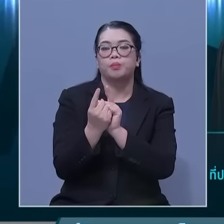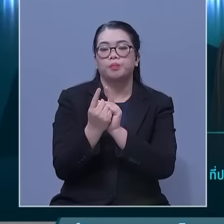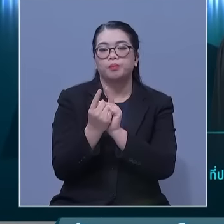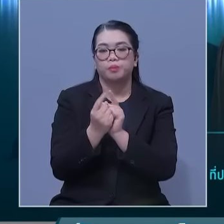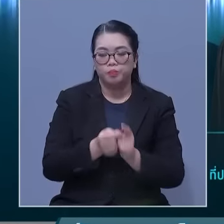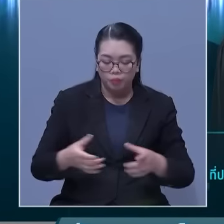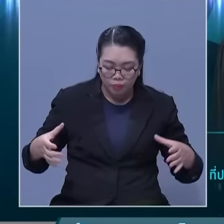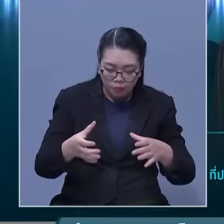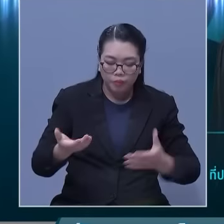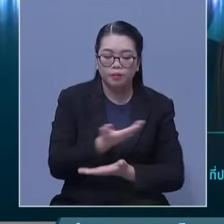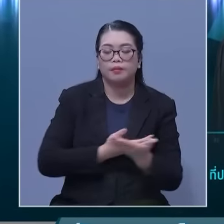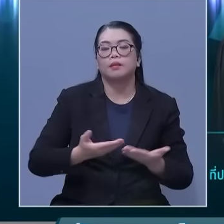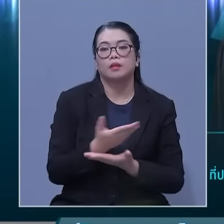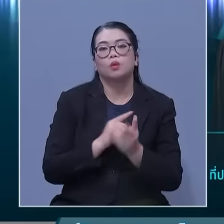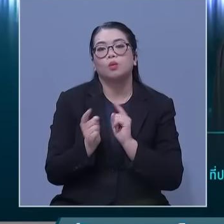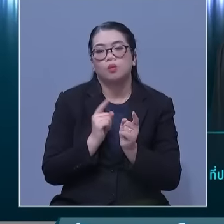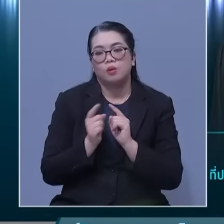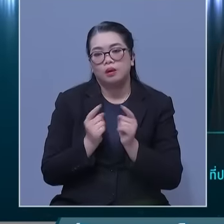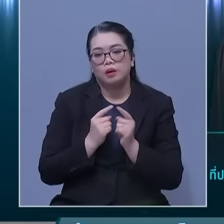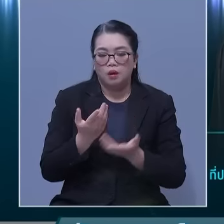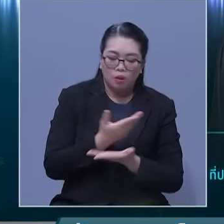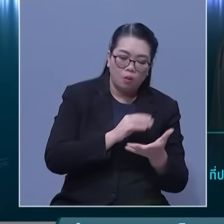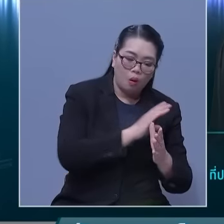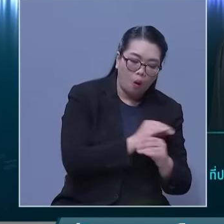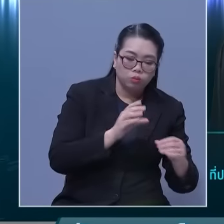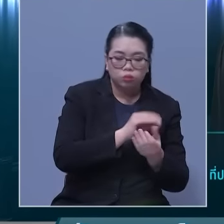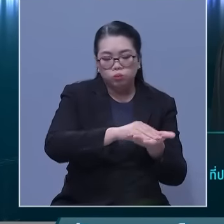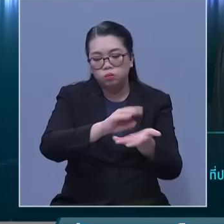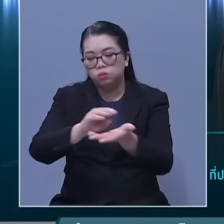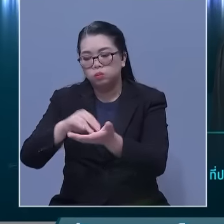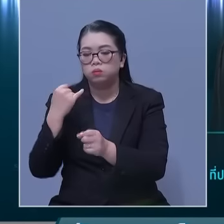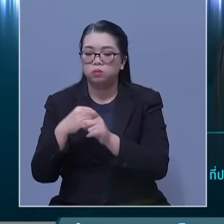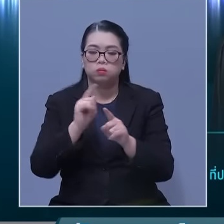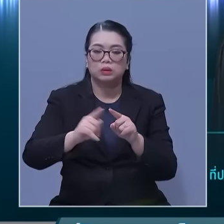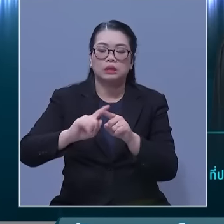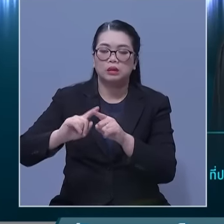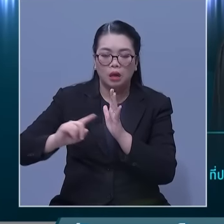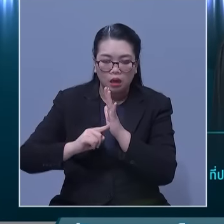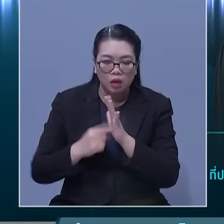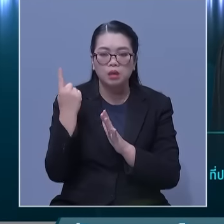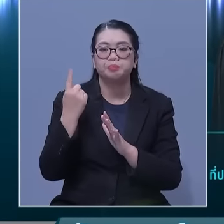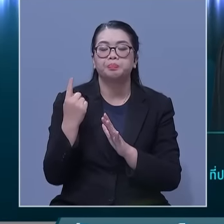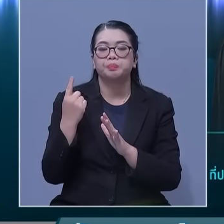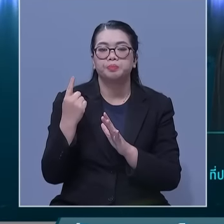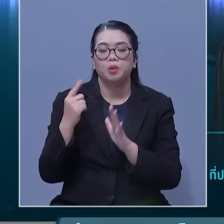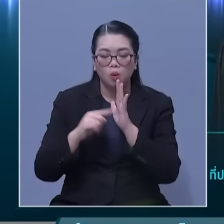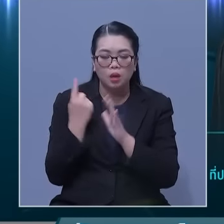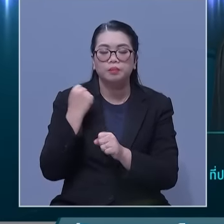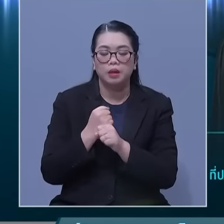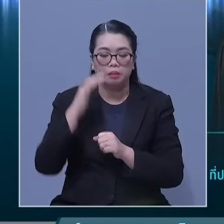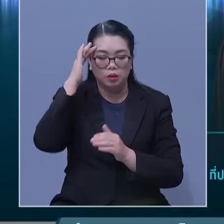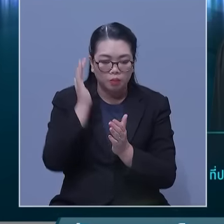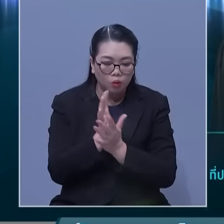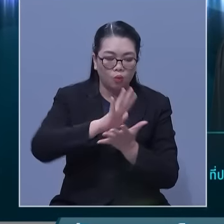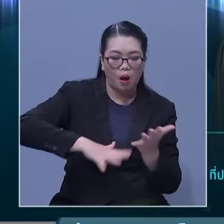แรมซึ่งเมื่อแลกเปลี่ยนข้อมูลกันแล้วเนี่ยนะครับงานมันก็เริ่มนับ 1ได้เลยอ๋อตำรวจเนี่ยครับ